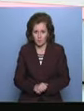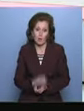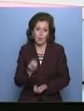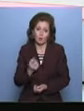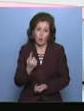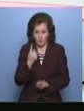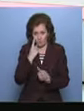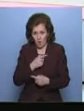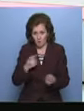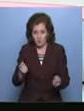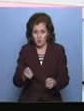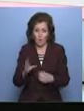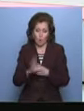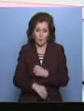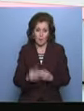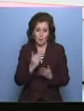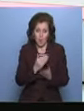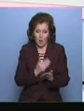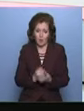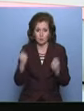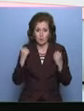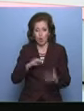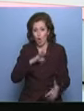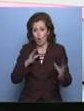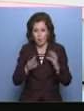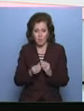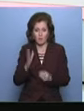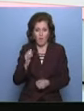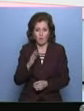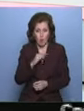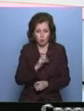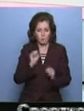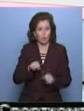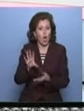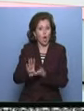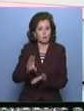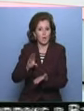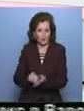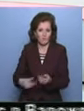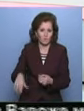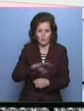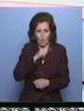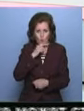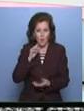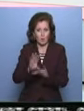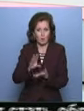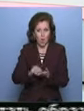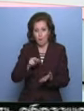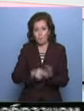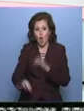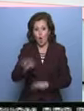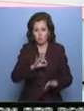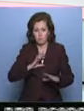одна информация в конце выпуска. Спорткомплекс «Вовожа» может стать образцом для всероссийского подражания. Проект будет представлен